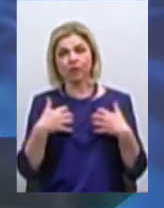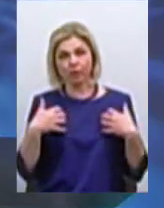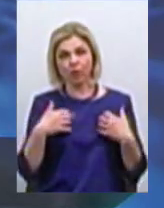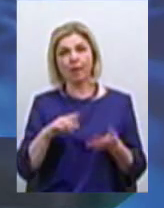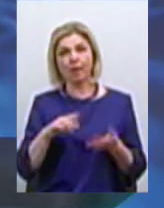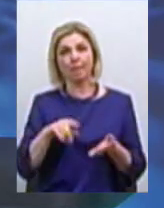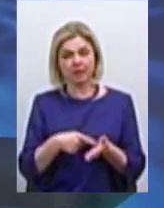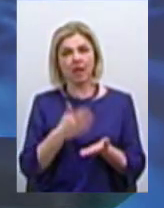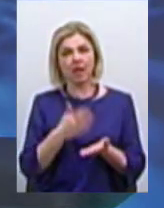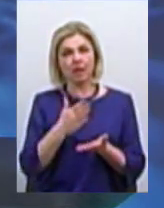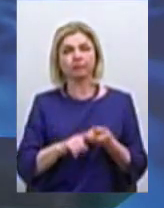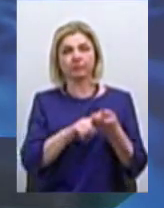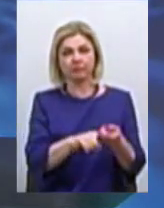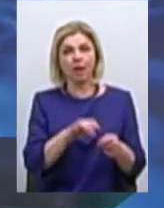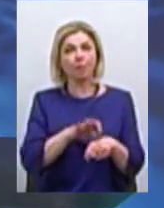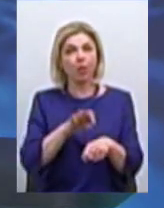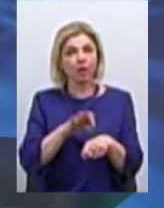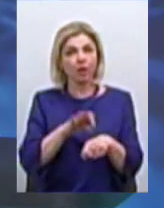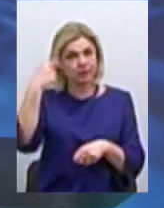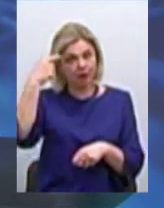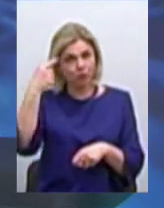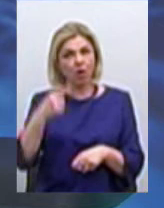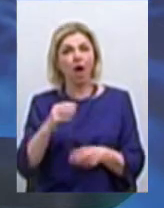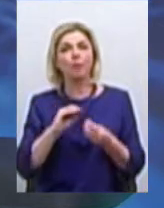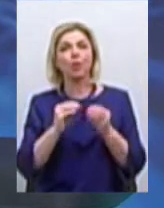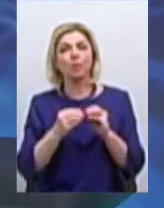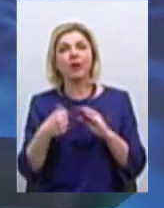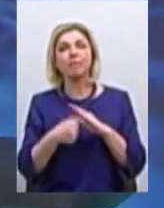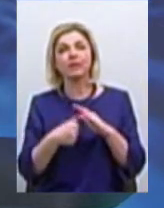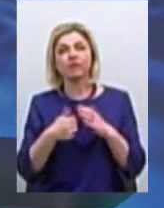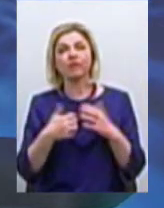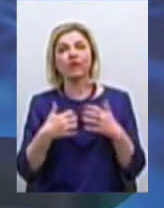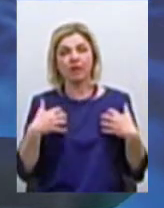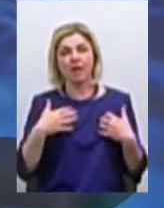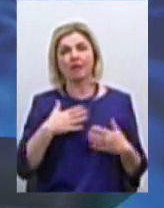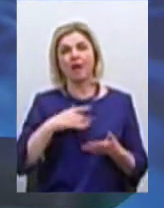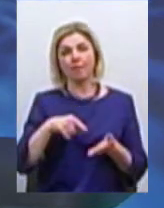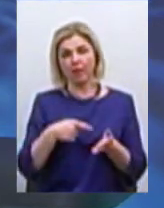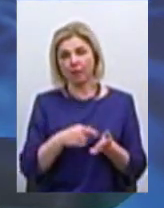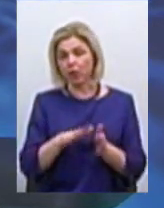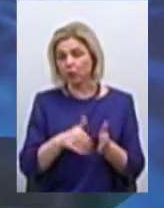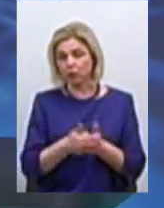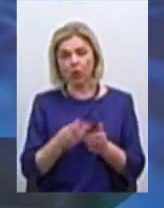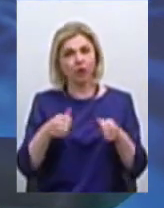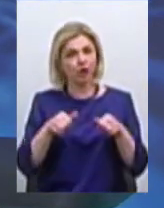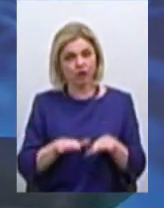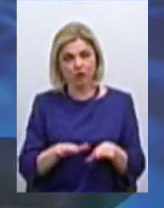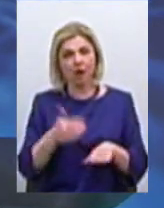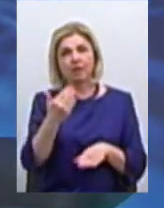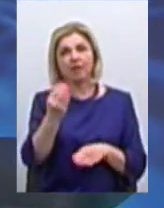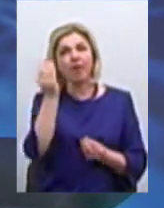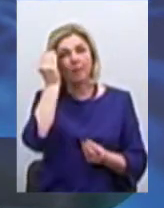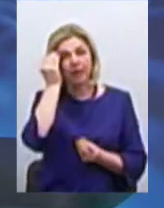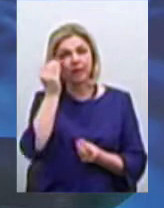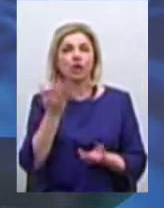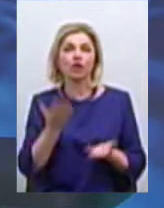місті є приношиками сказу. Проблема безпритульних тварин в нашому місті досі не вирішена. На вашу власну думку,